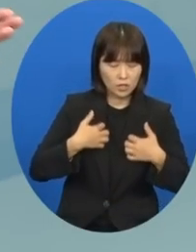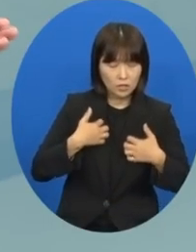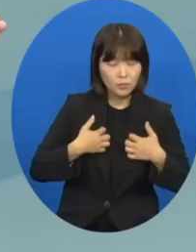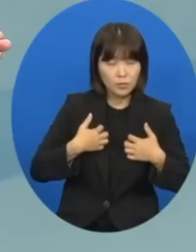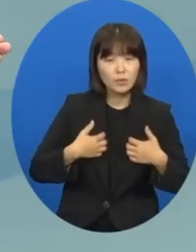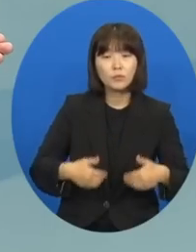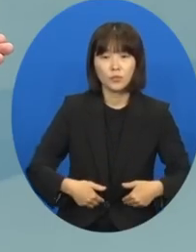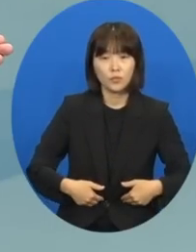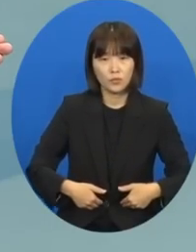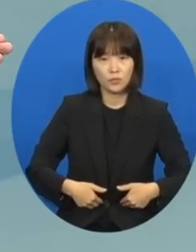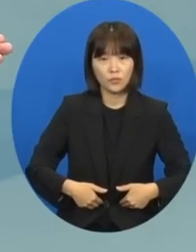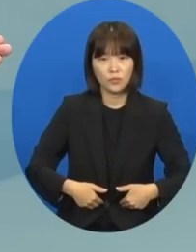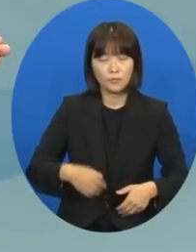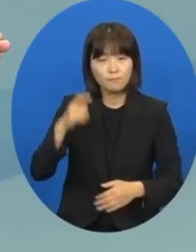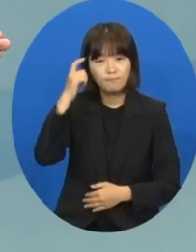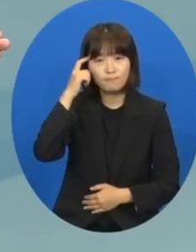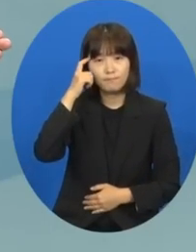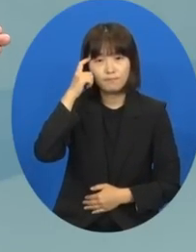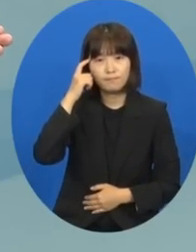왜 기뻐해야 할까요?